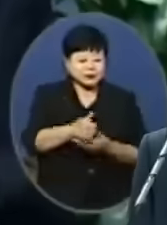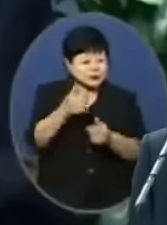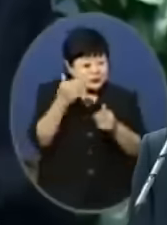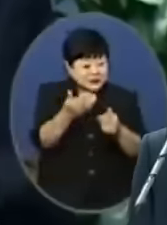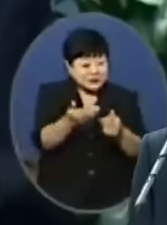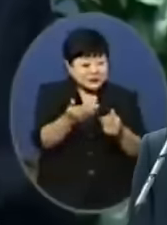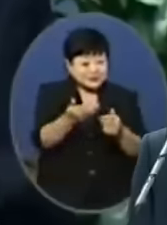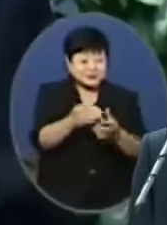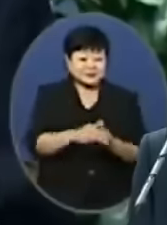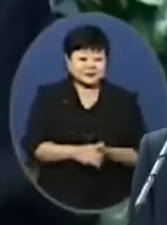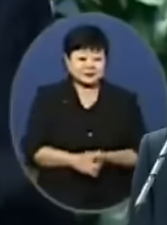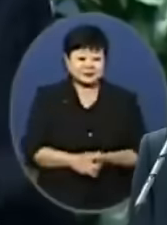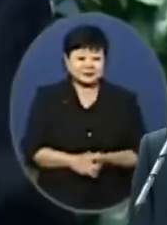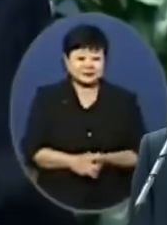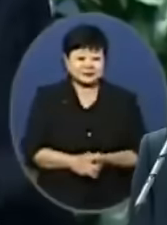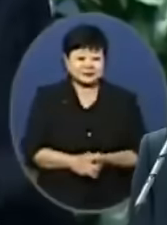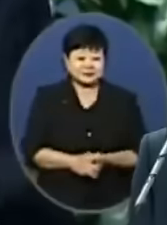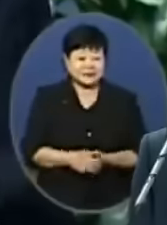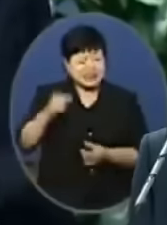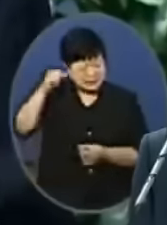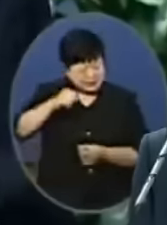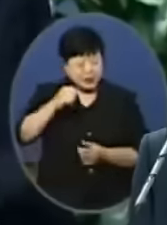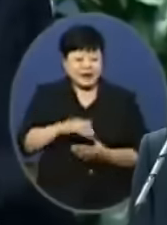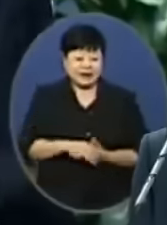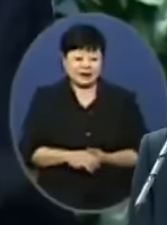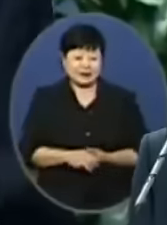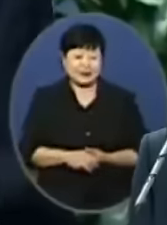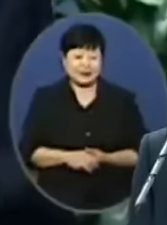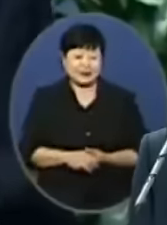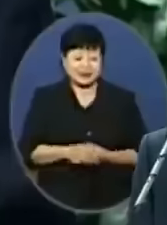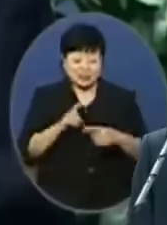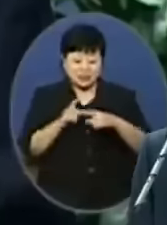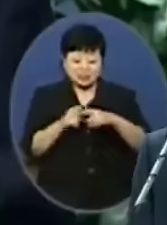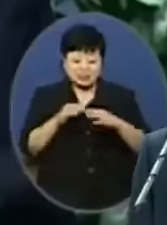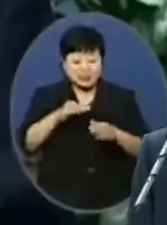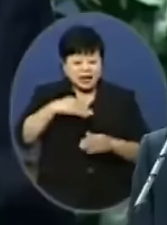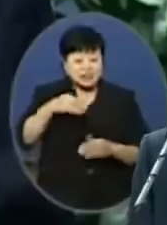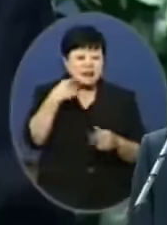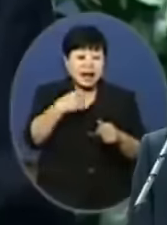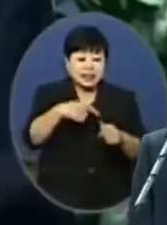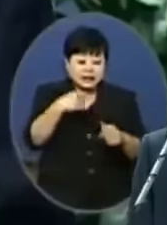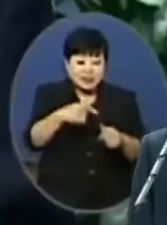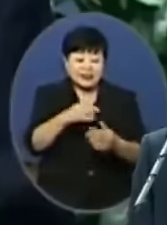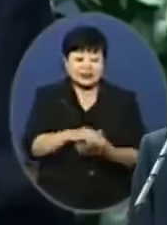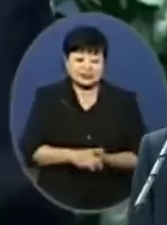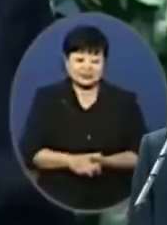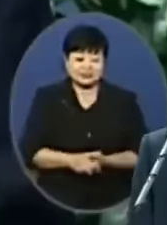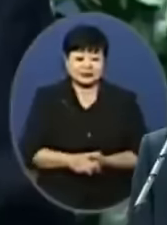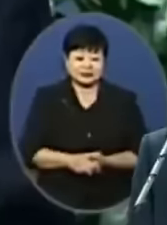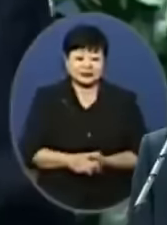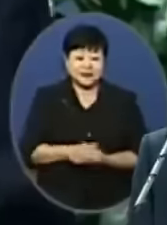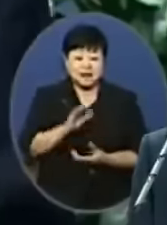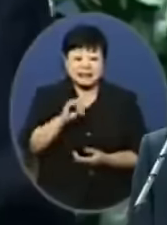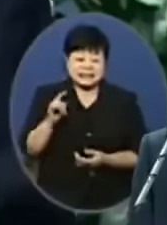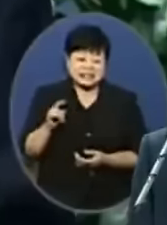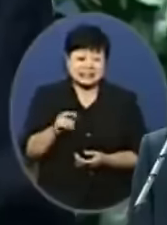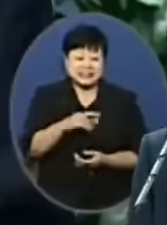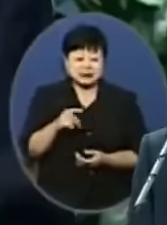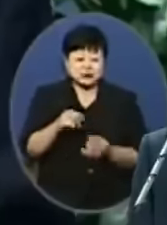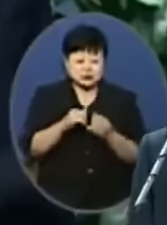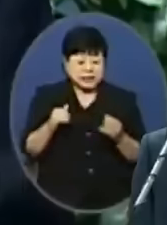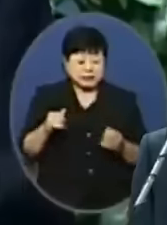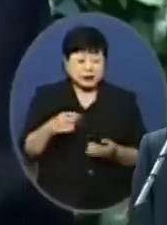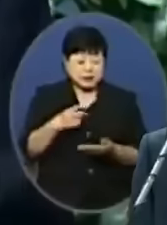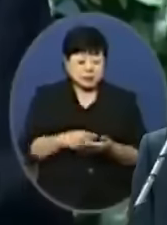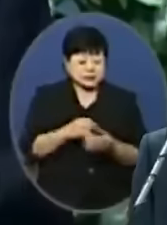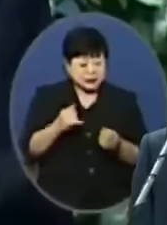주님께서 이런 새벽에 성전에 나가서 가르치는데 바리새교인, 사두개교인,